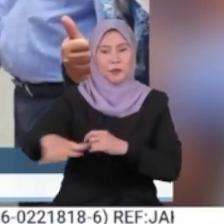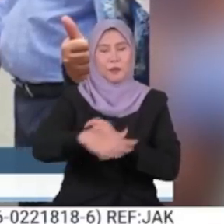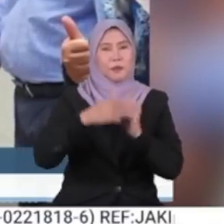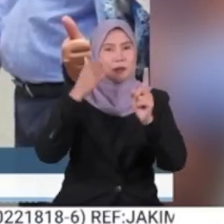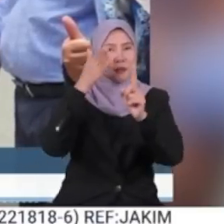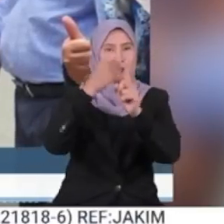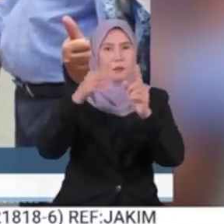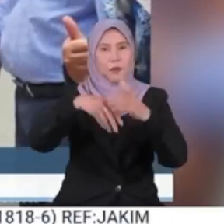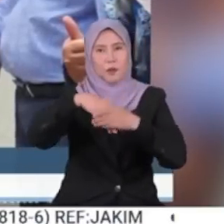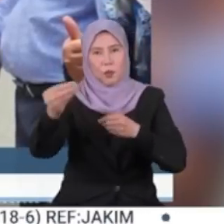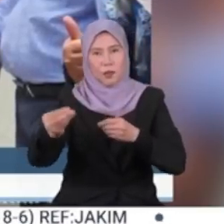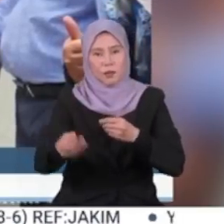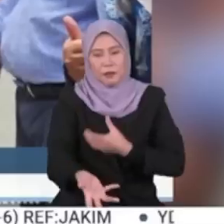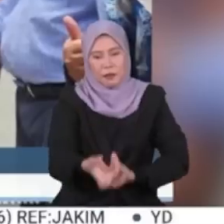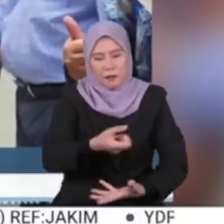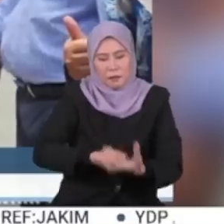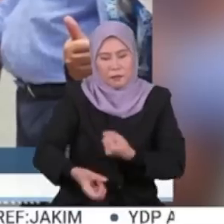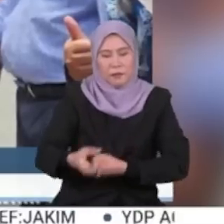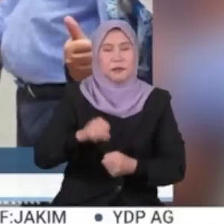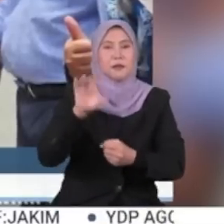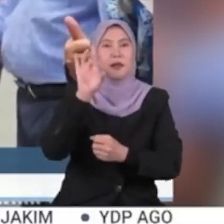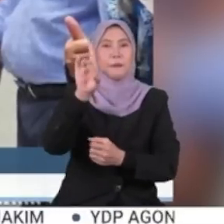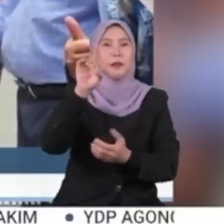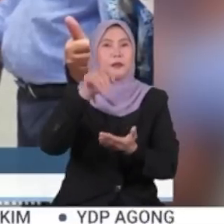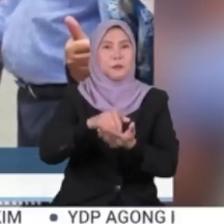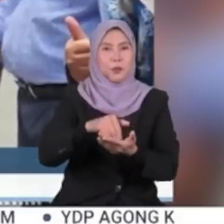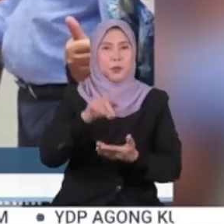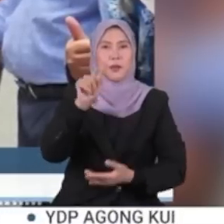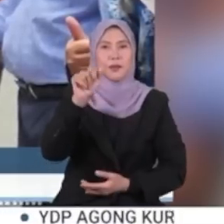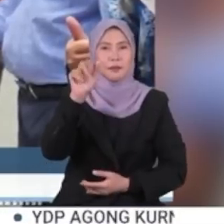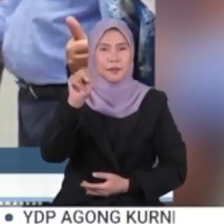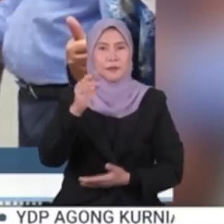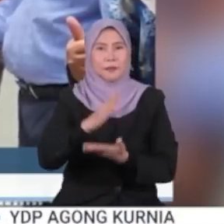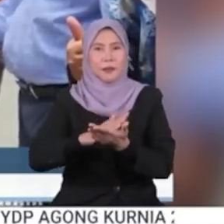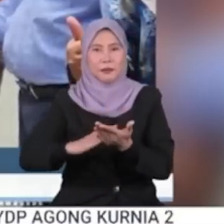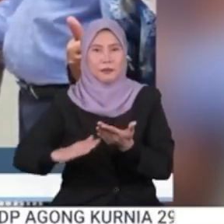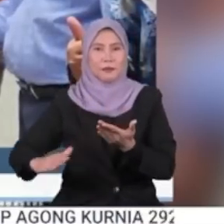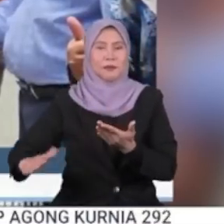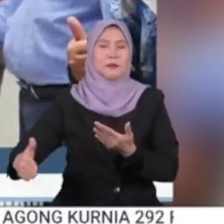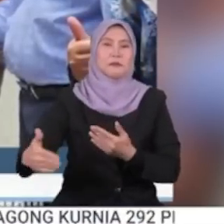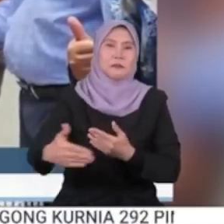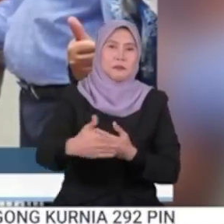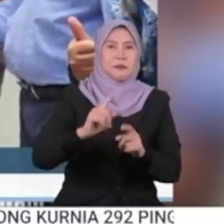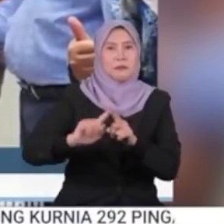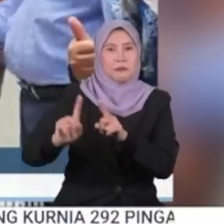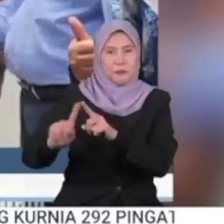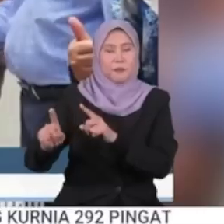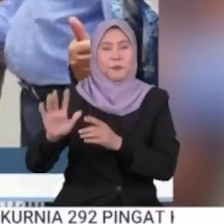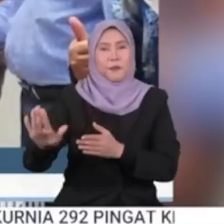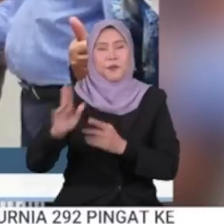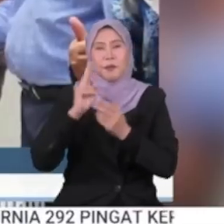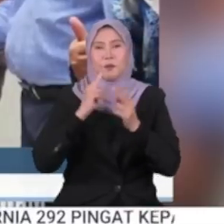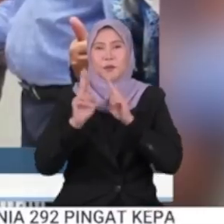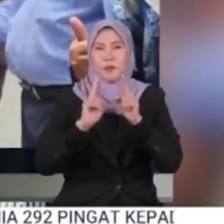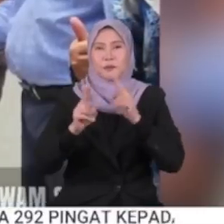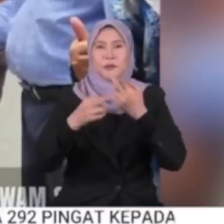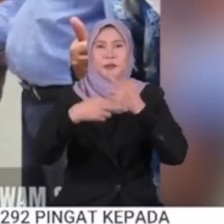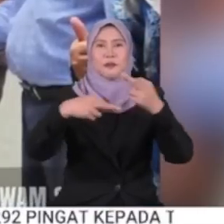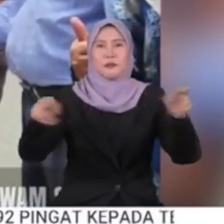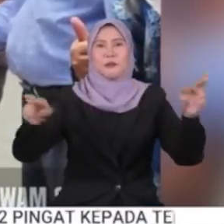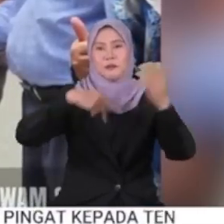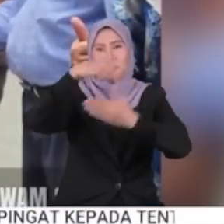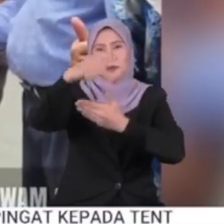menyasarkan pengeluaran hasil sebanyak 8,000 ton metrik daripada sektor akuakultur. Beliau berkata demikian pada perasmian